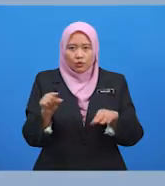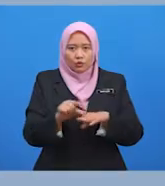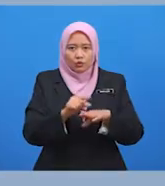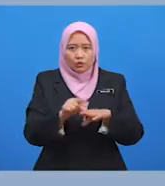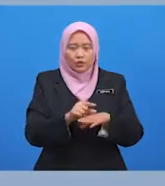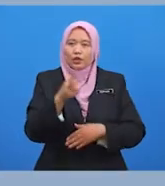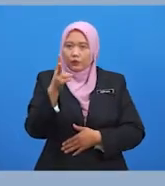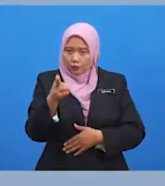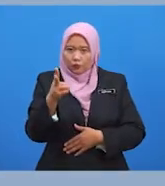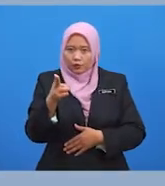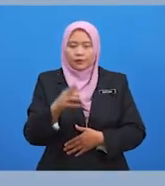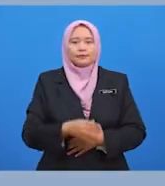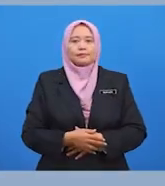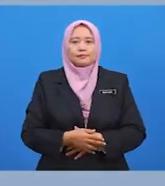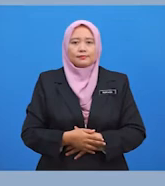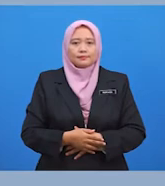gunting.